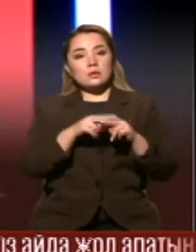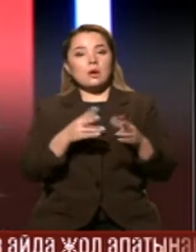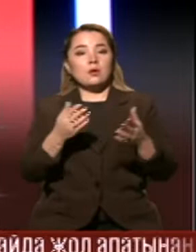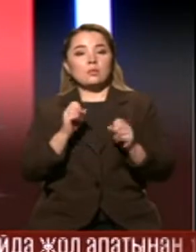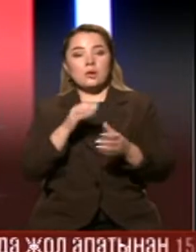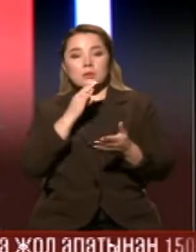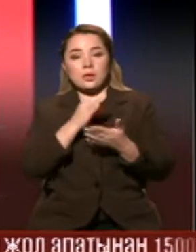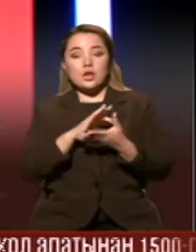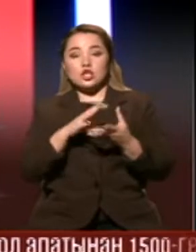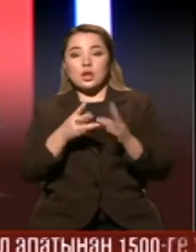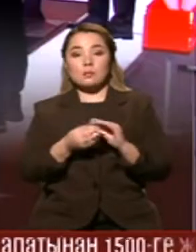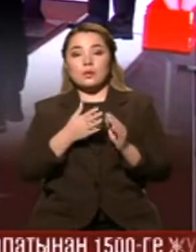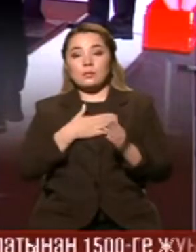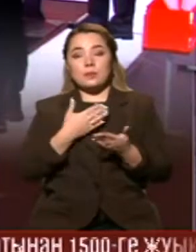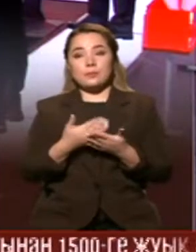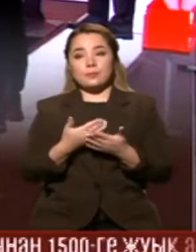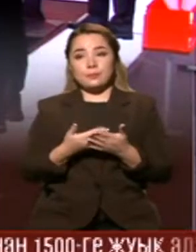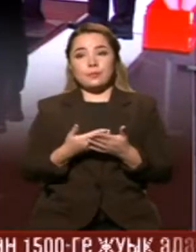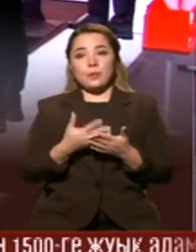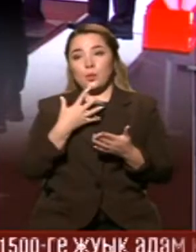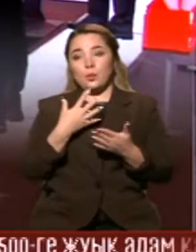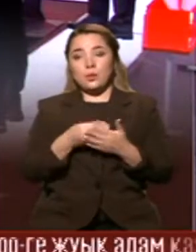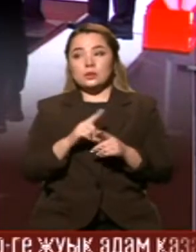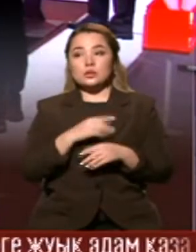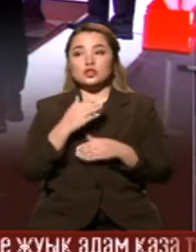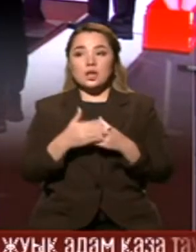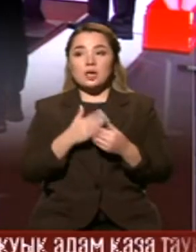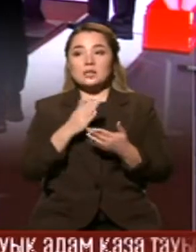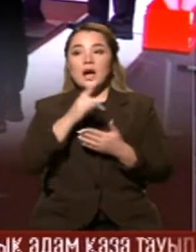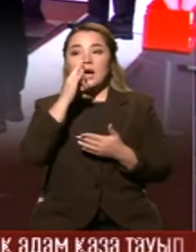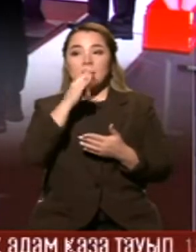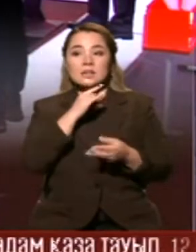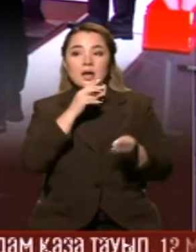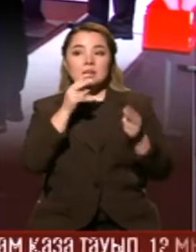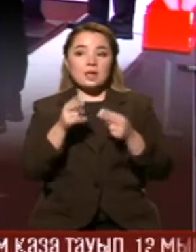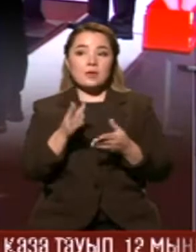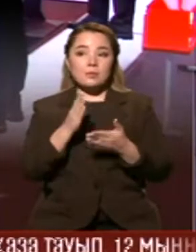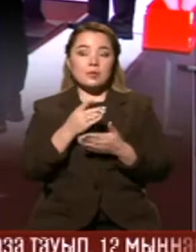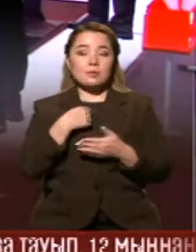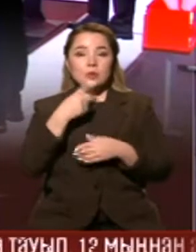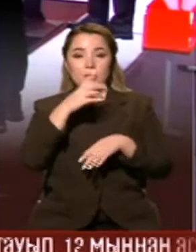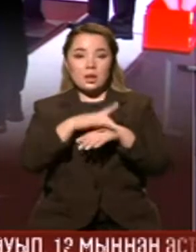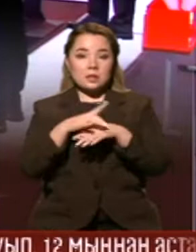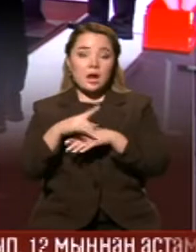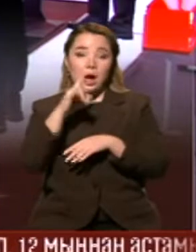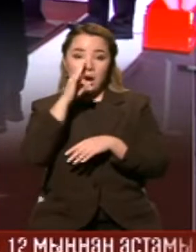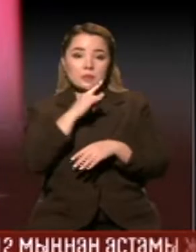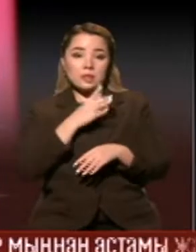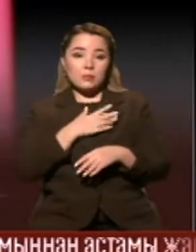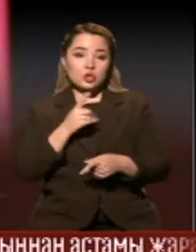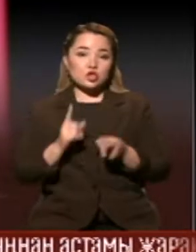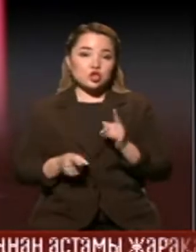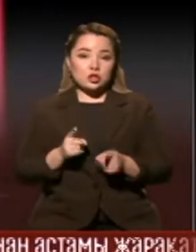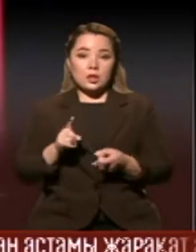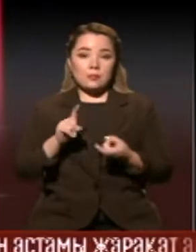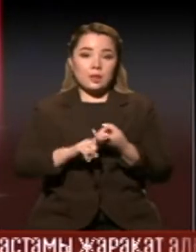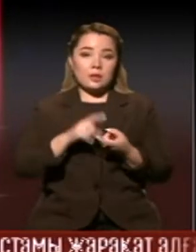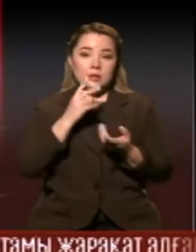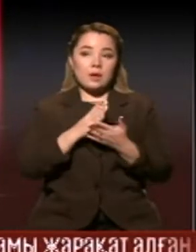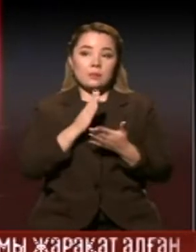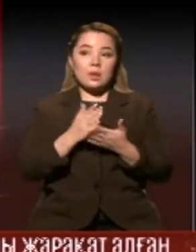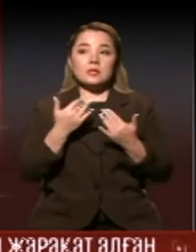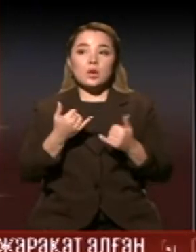Жалпы мен өзім жақында Қазақстанға келгеннен кейін мына нәрсені байқадым. Қазақстан шын мәнісінде